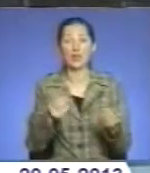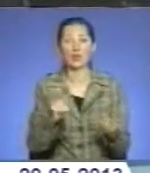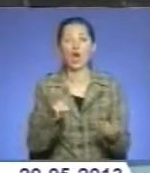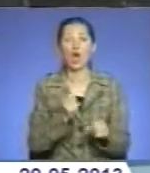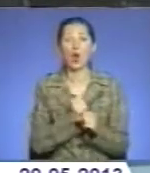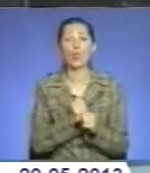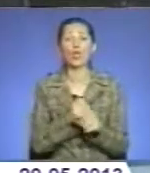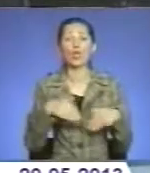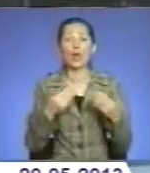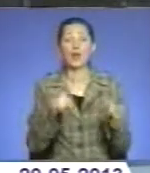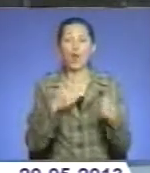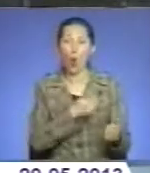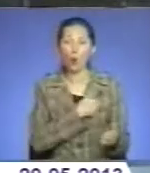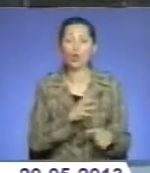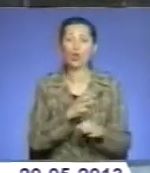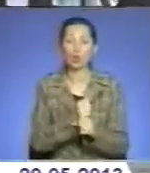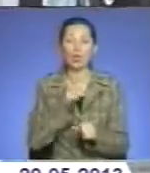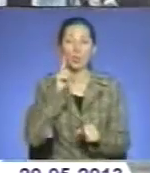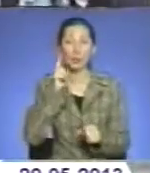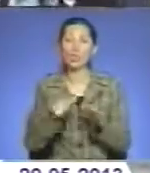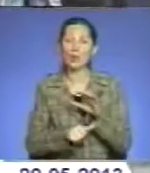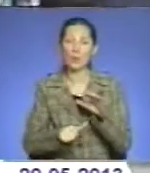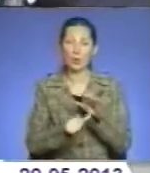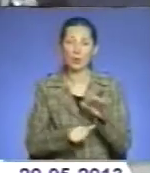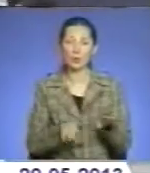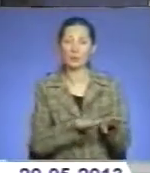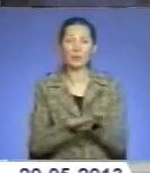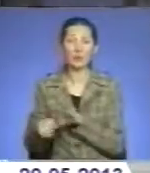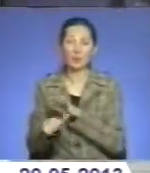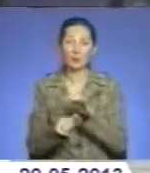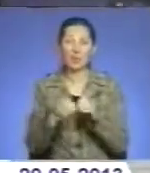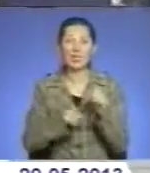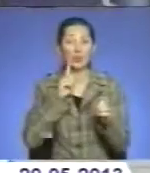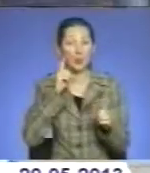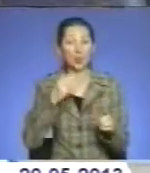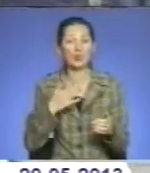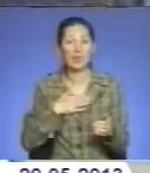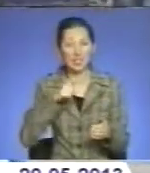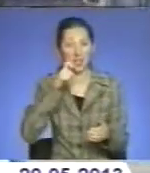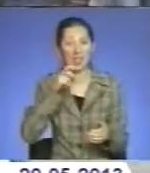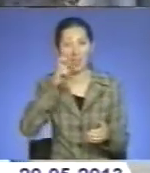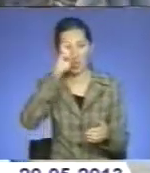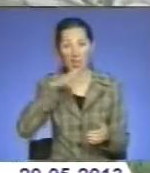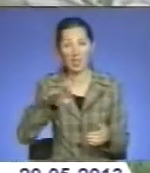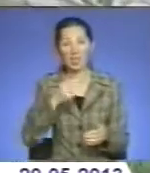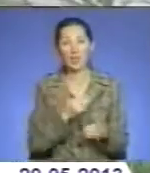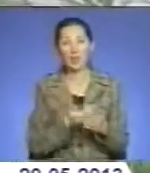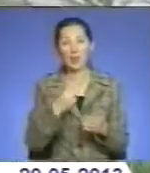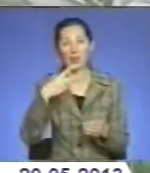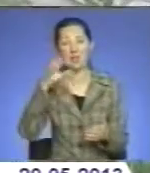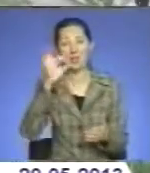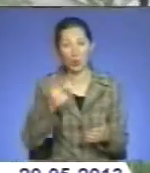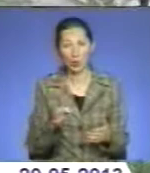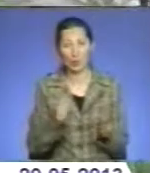скоротити молодіжне безробіття – у наступному сюжеті. Рівень безробіття серед молоді в нашій країні сягає 20%. Тільки